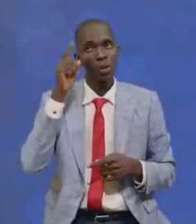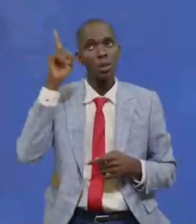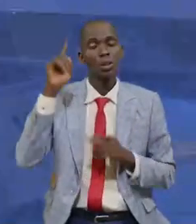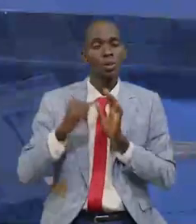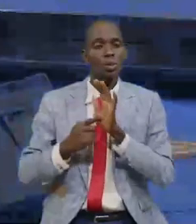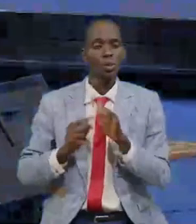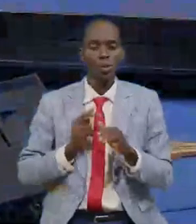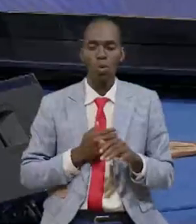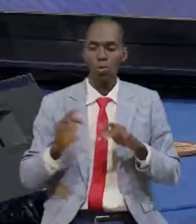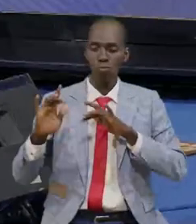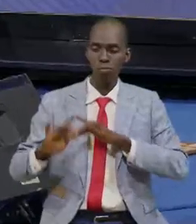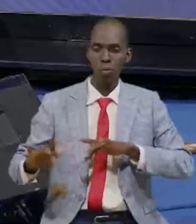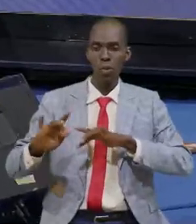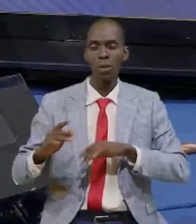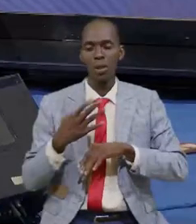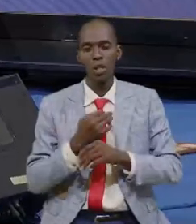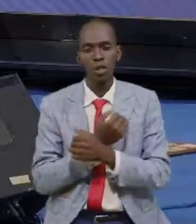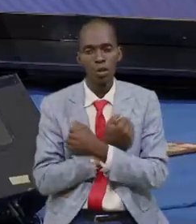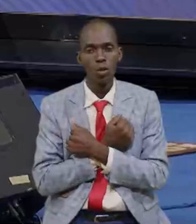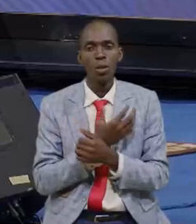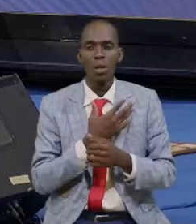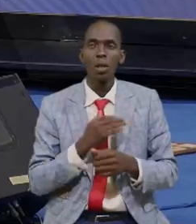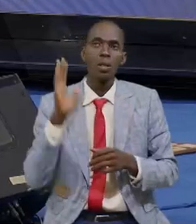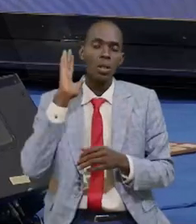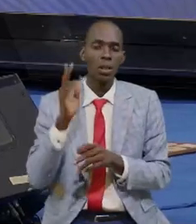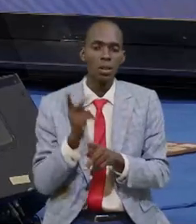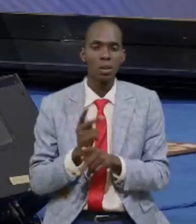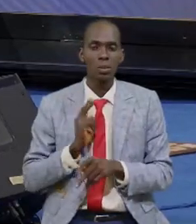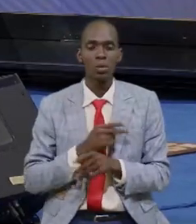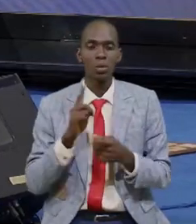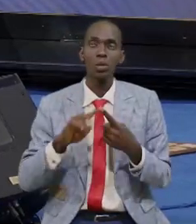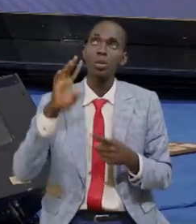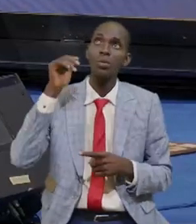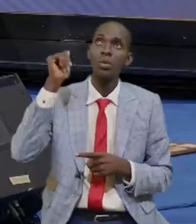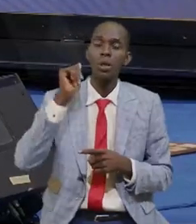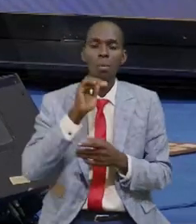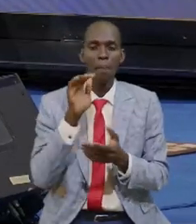il a l'amour, parce qu'il nous a rapprochés de lui-même, mariés à lui,